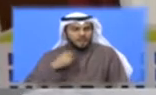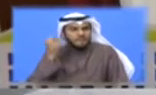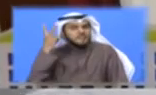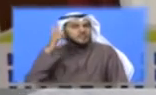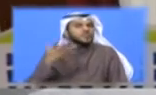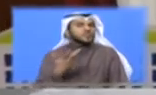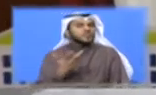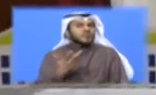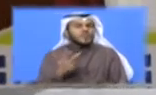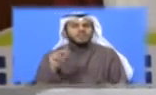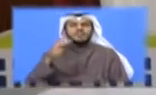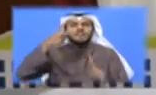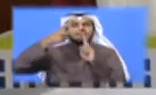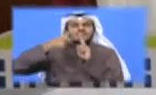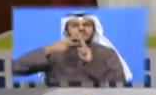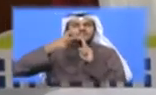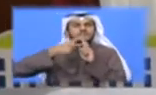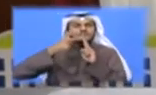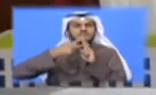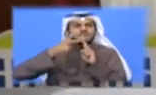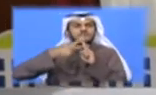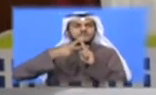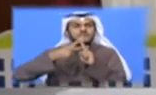هو عبارة عن فندق، فندق صديق للبيئة،